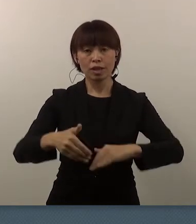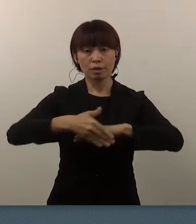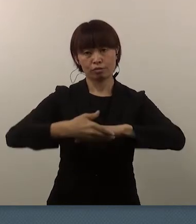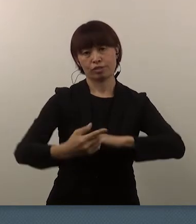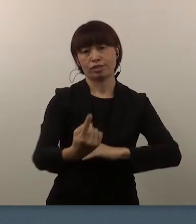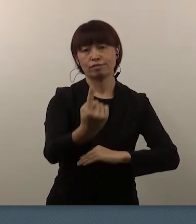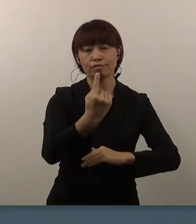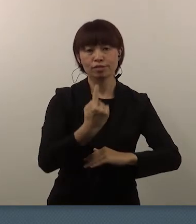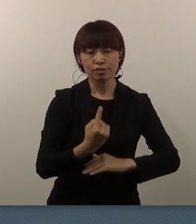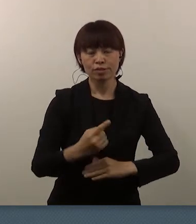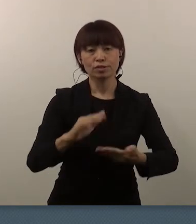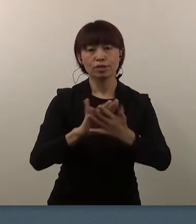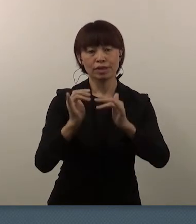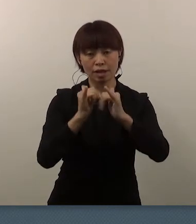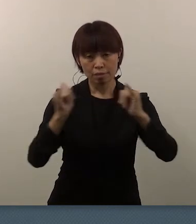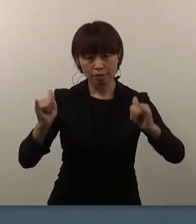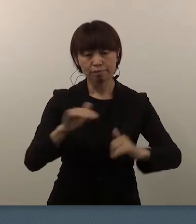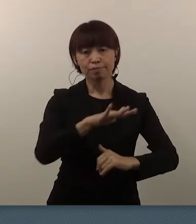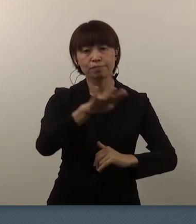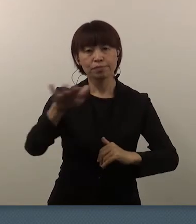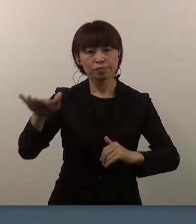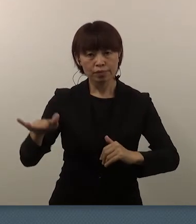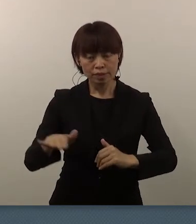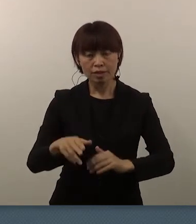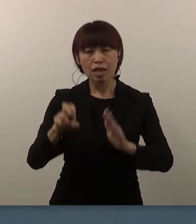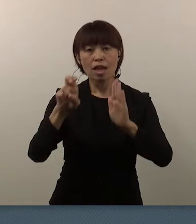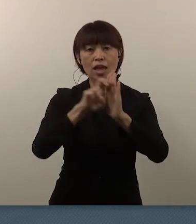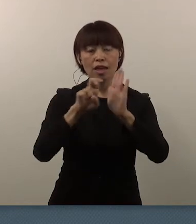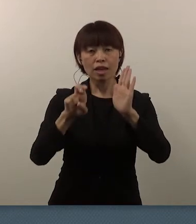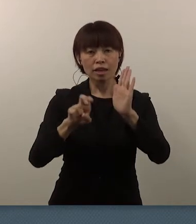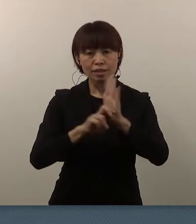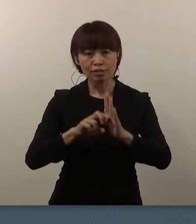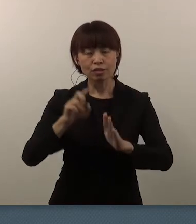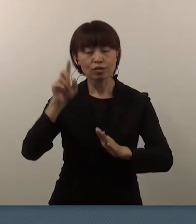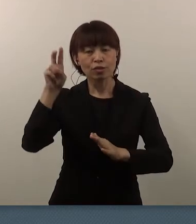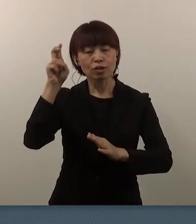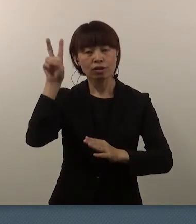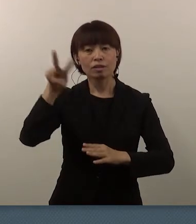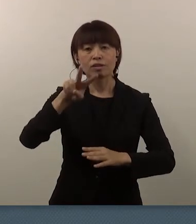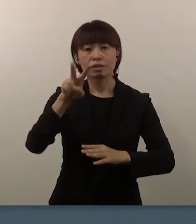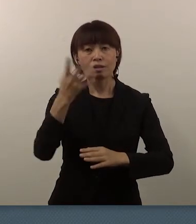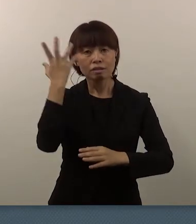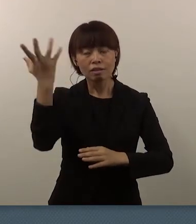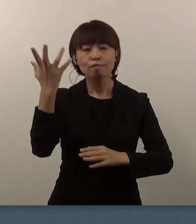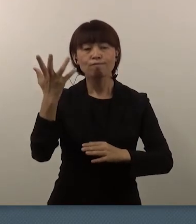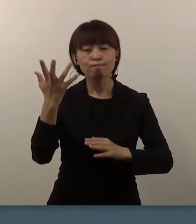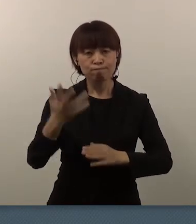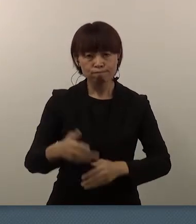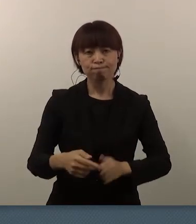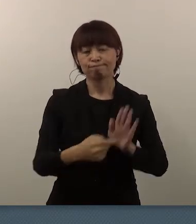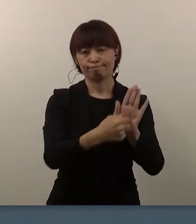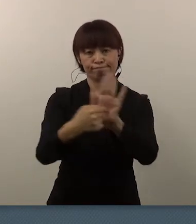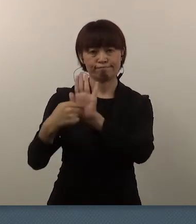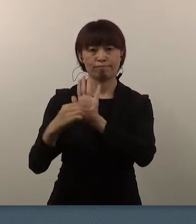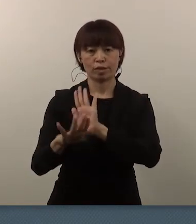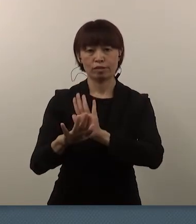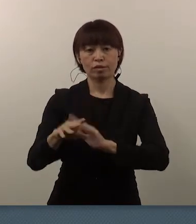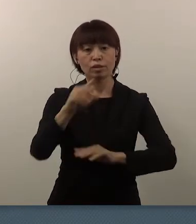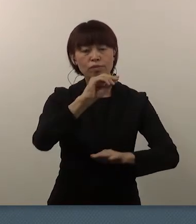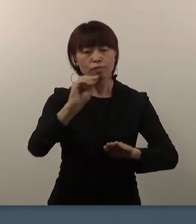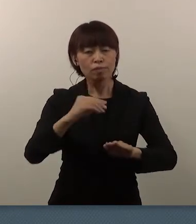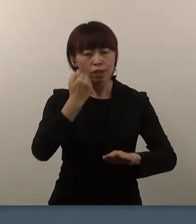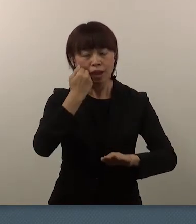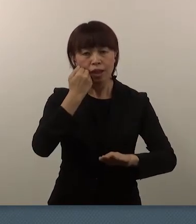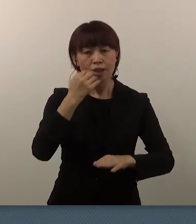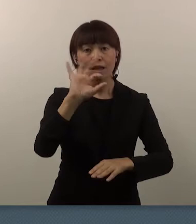に検証の理念を広めてまいります。この文字は金沢翔子さんの書いていただいた共に